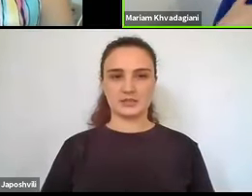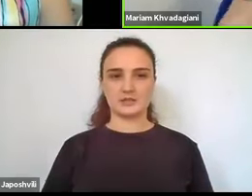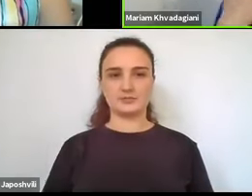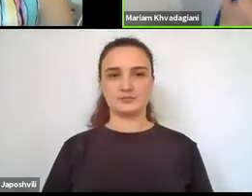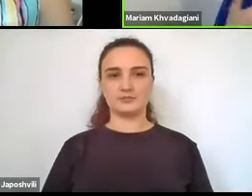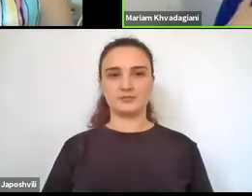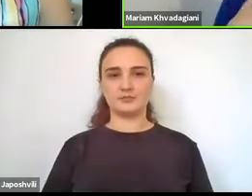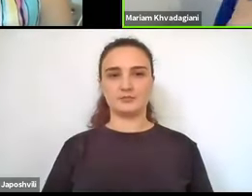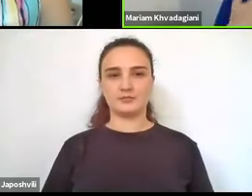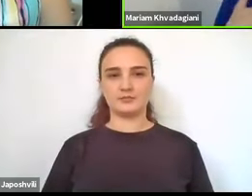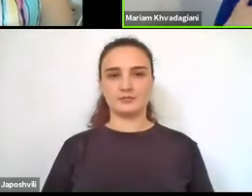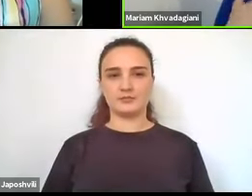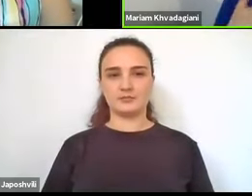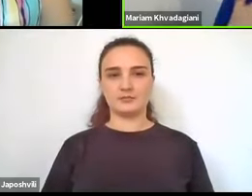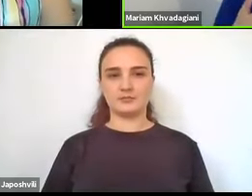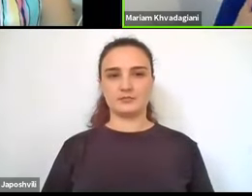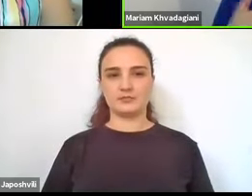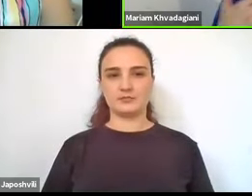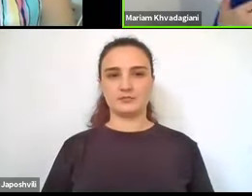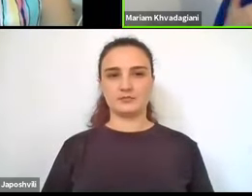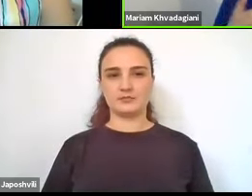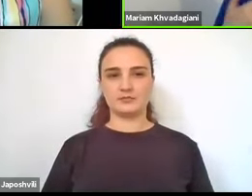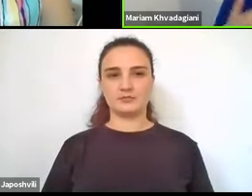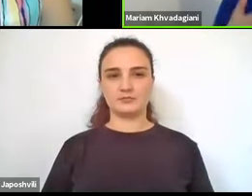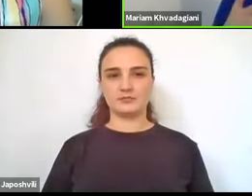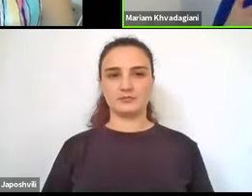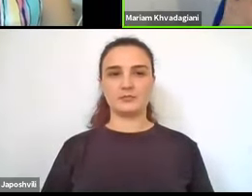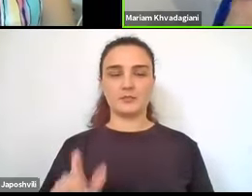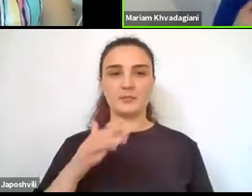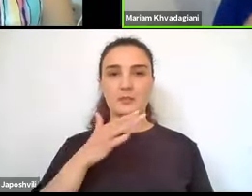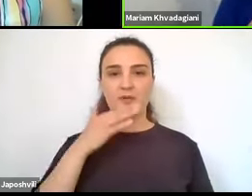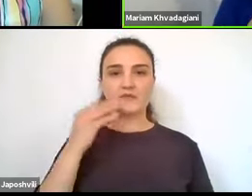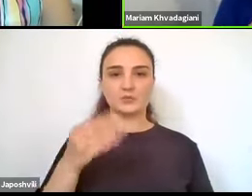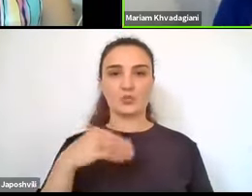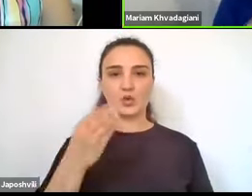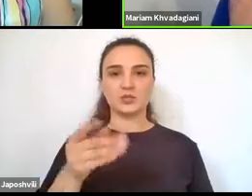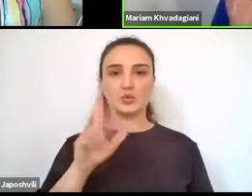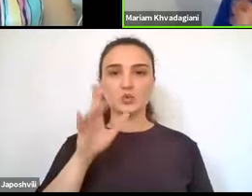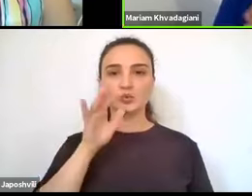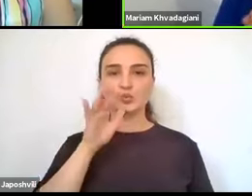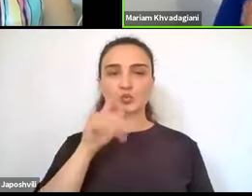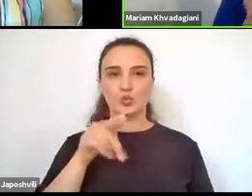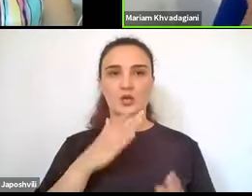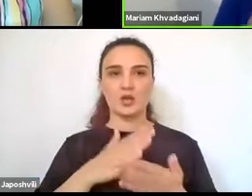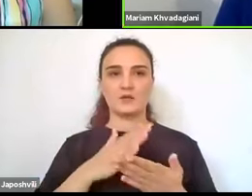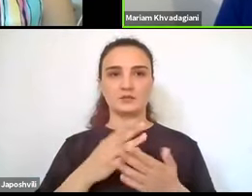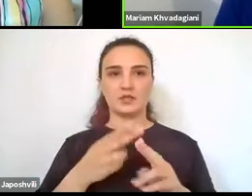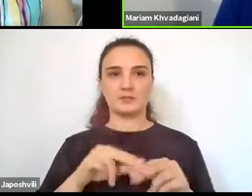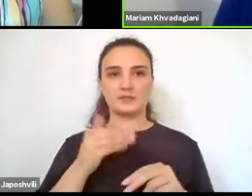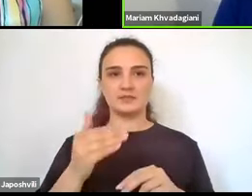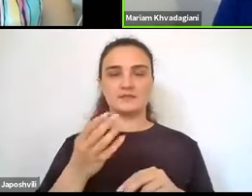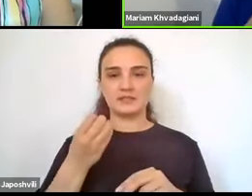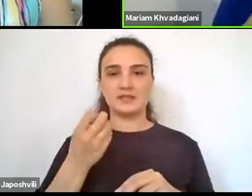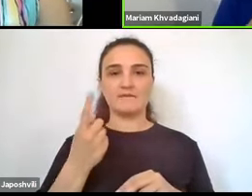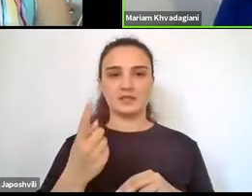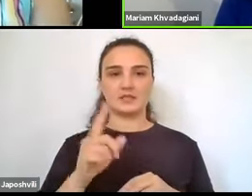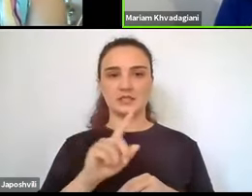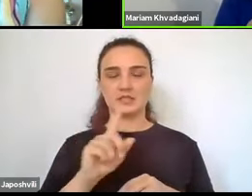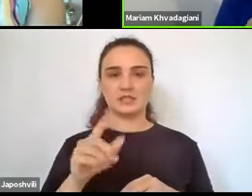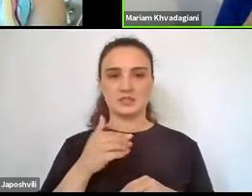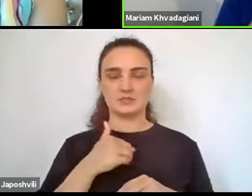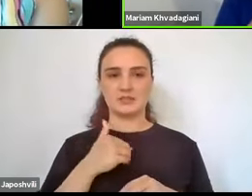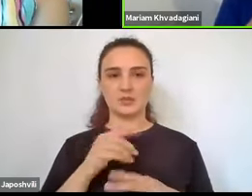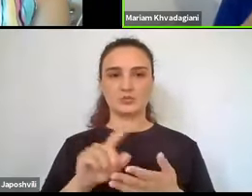ეს მოგიტანთ თქვენს ძალიან ბევრს და აღმოაჩენთ, რომ დრო გაქვთ ამისთვის და კიდევ ერთი რაცაც